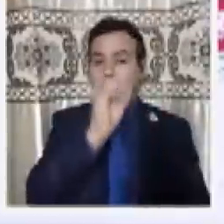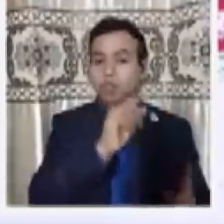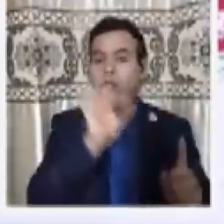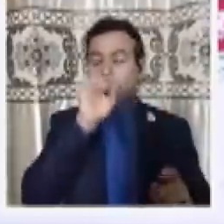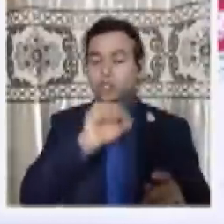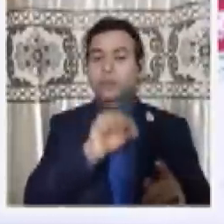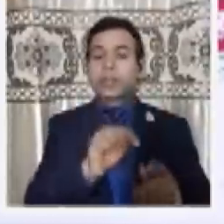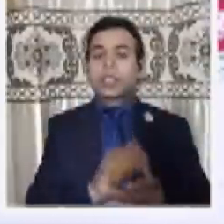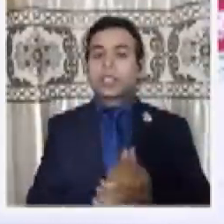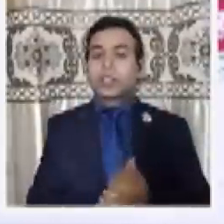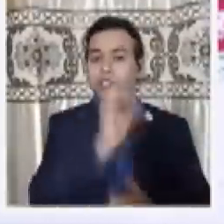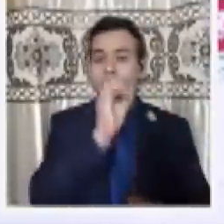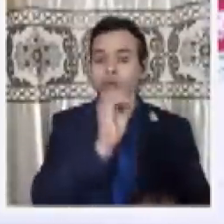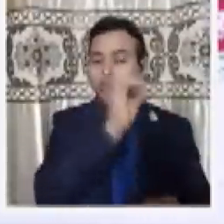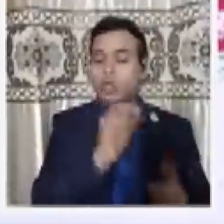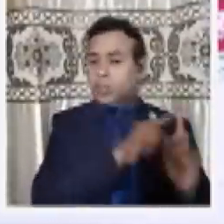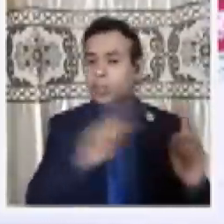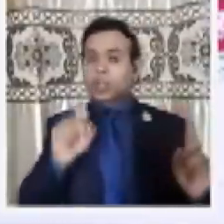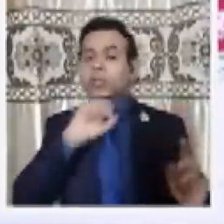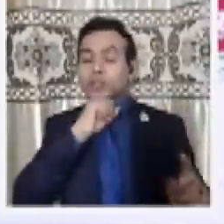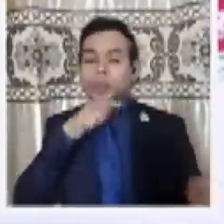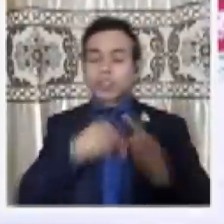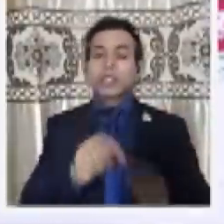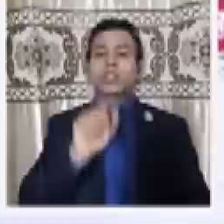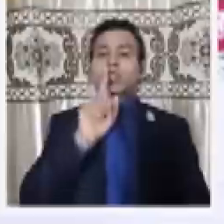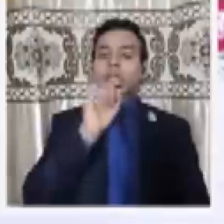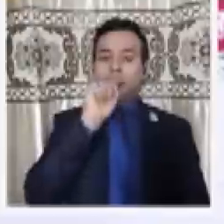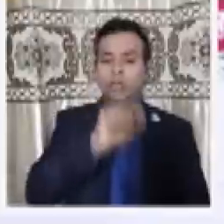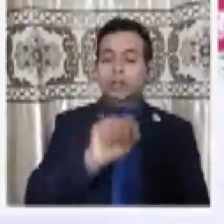বয়স বিভাজনে শতকরা মৃত্যুর হার